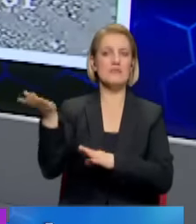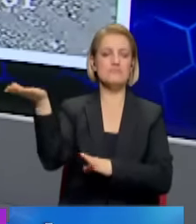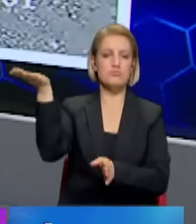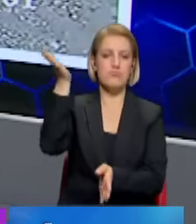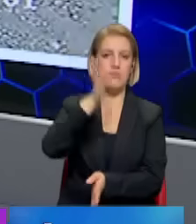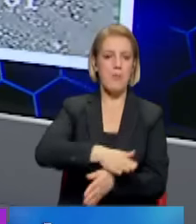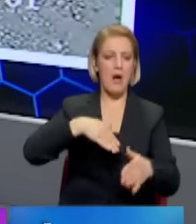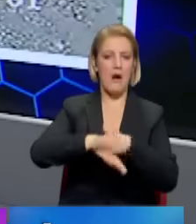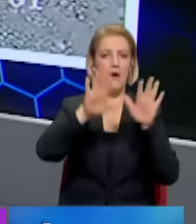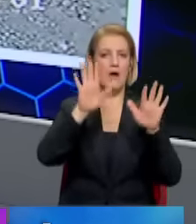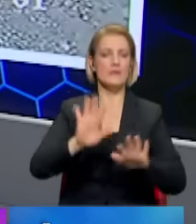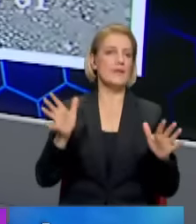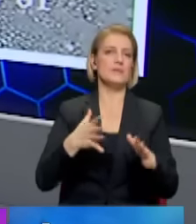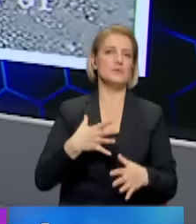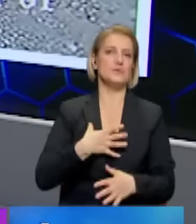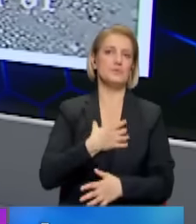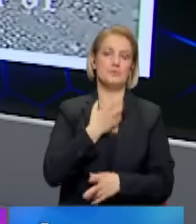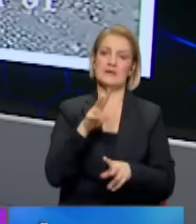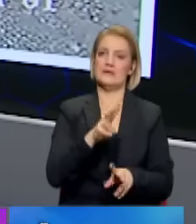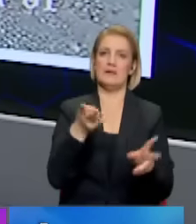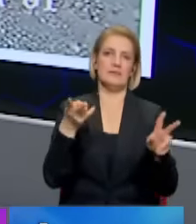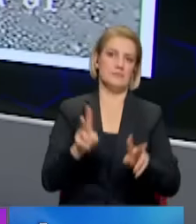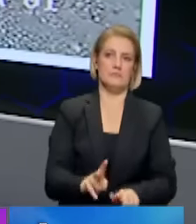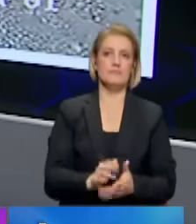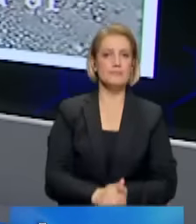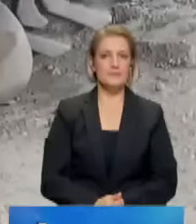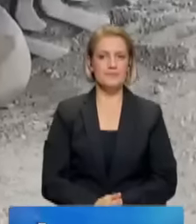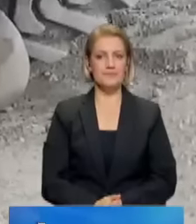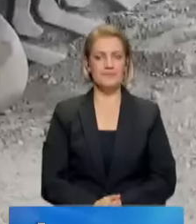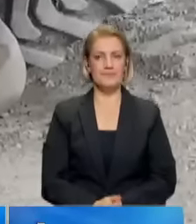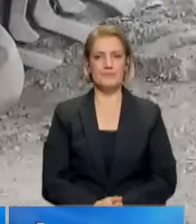altında kaldı. Ne yazık ki hayatlarını kaybettiler.